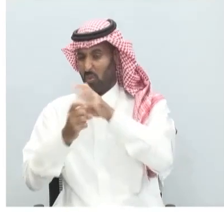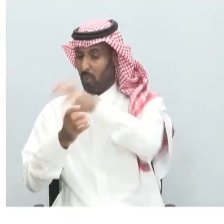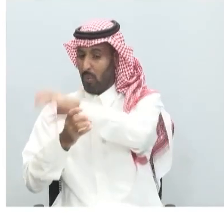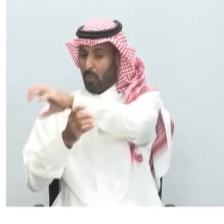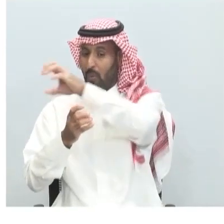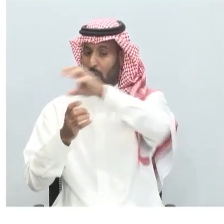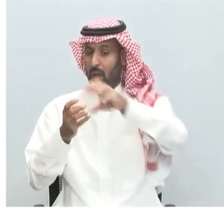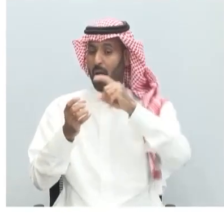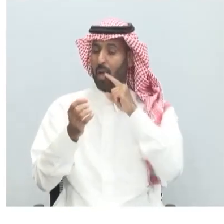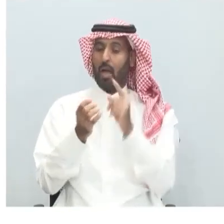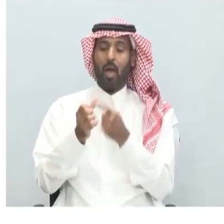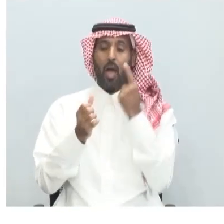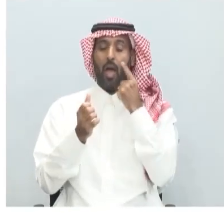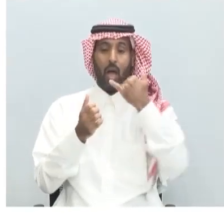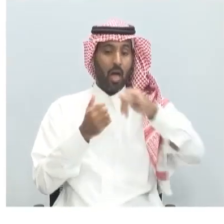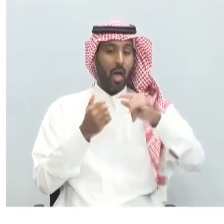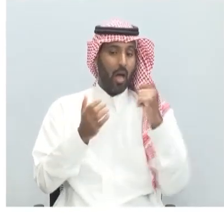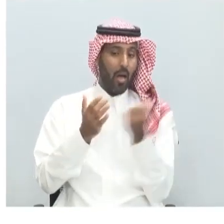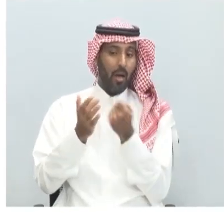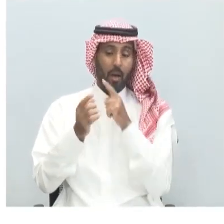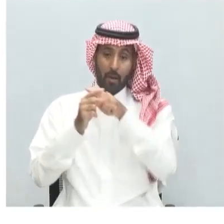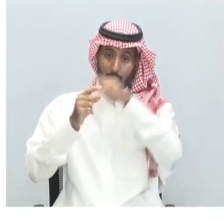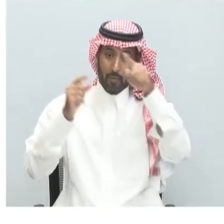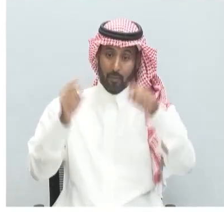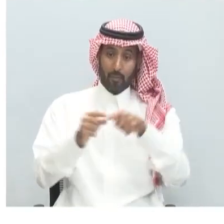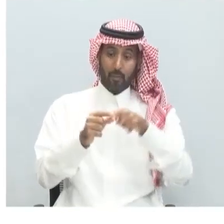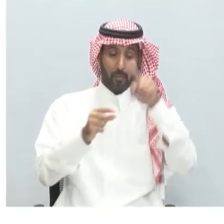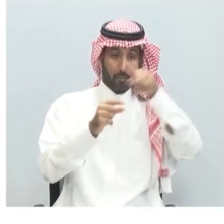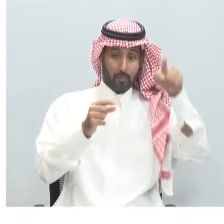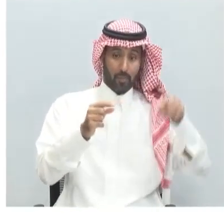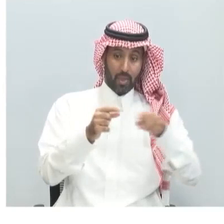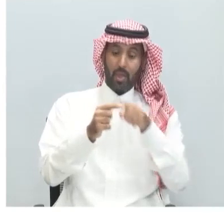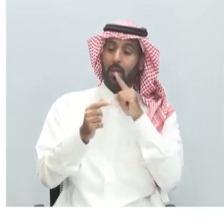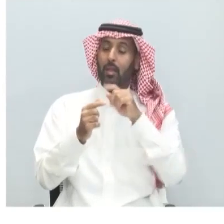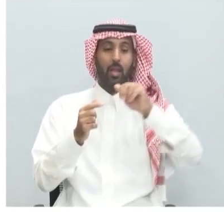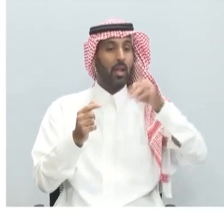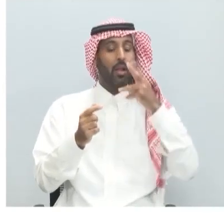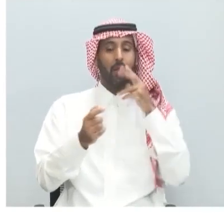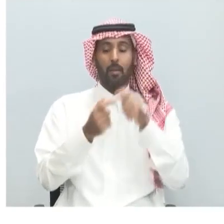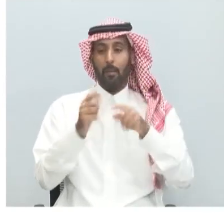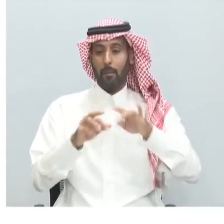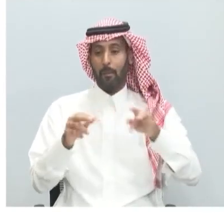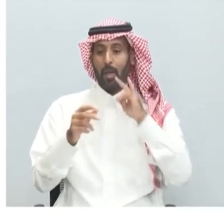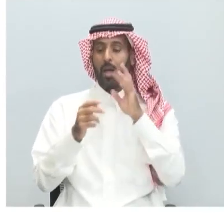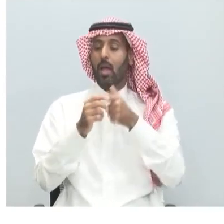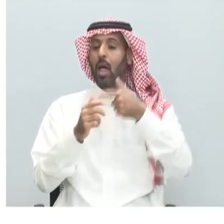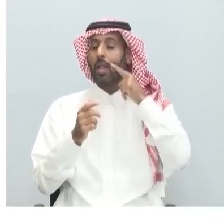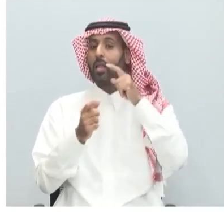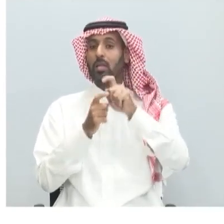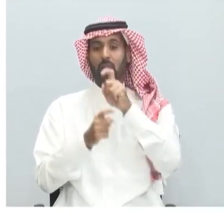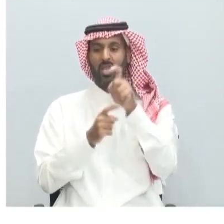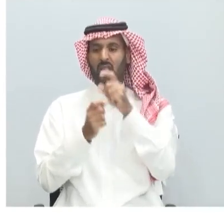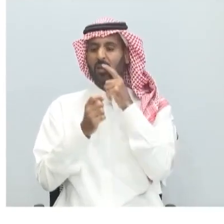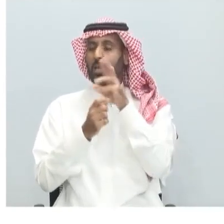باستخدام طريقه رسم المربعات طريقه الترميز الالكتروني وطريقه ترميز الغاز